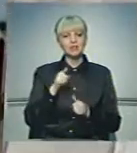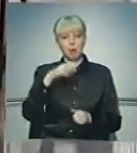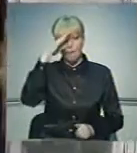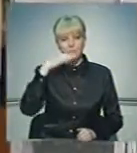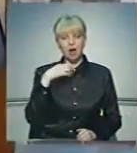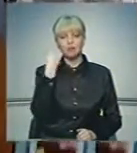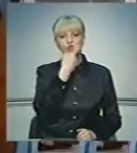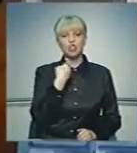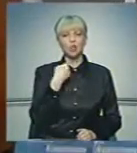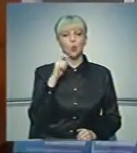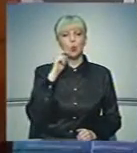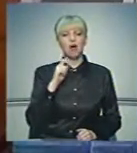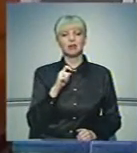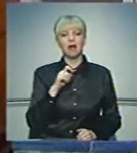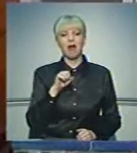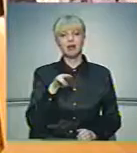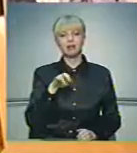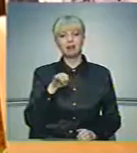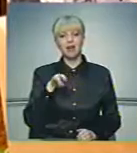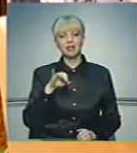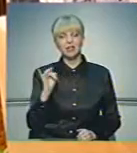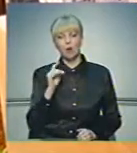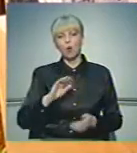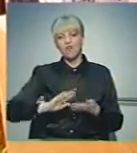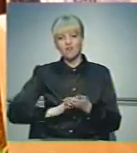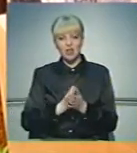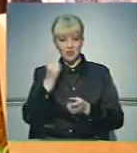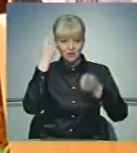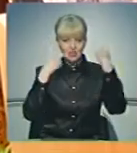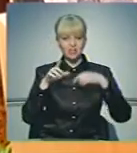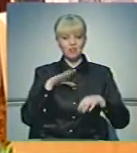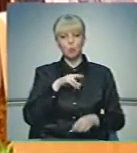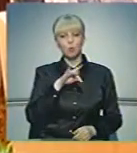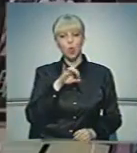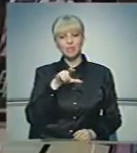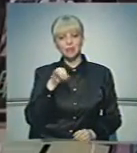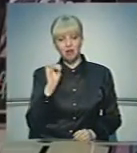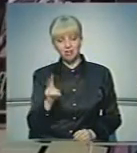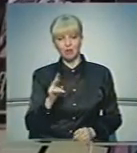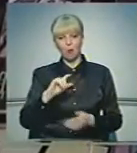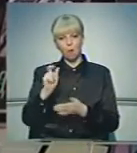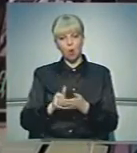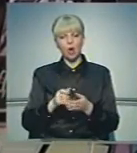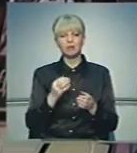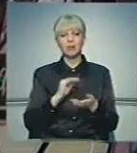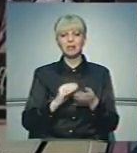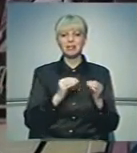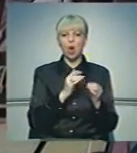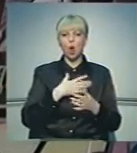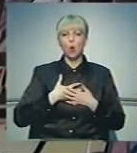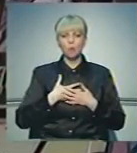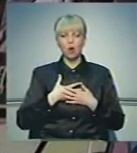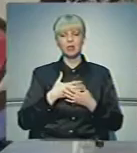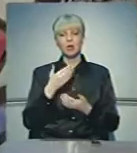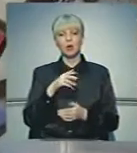батьком жанру української альтернативної історії або ж політичного фентезі. Він був прозаїком, поетом. Написав десяток романів. Його